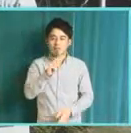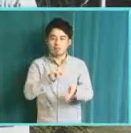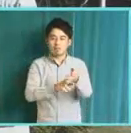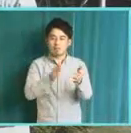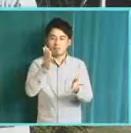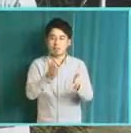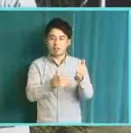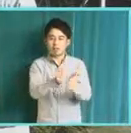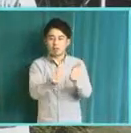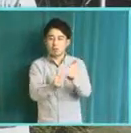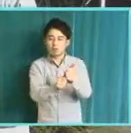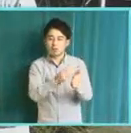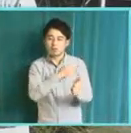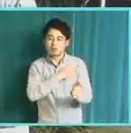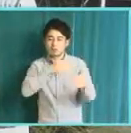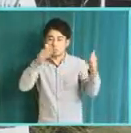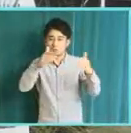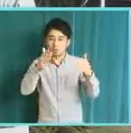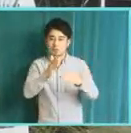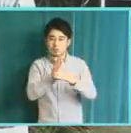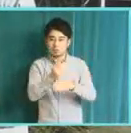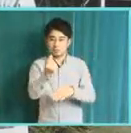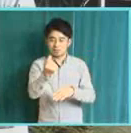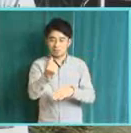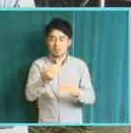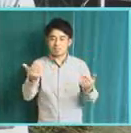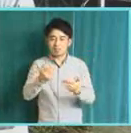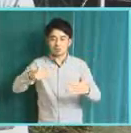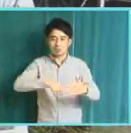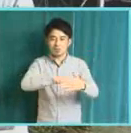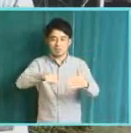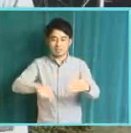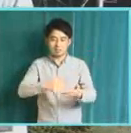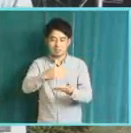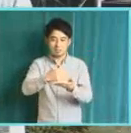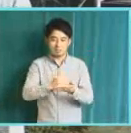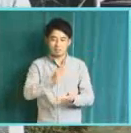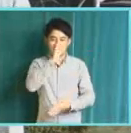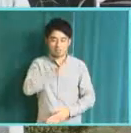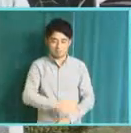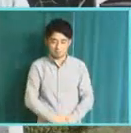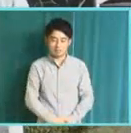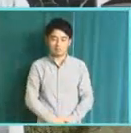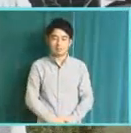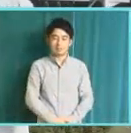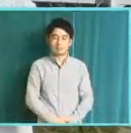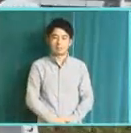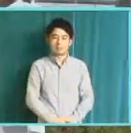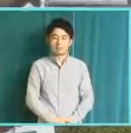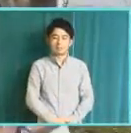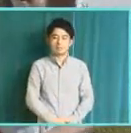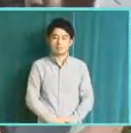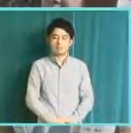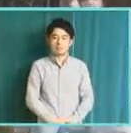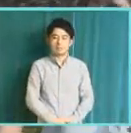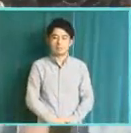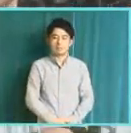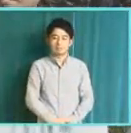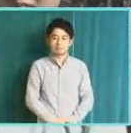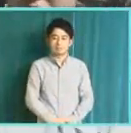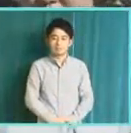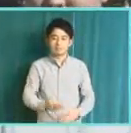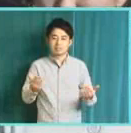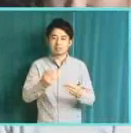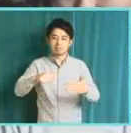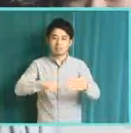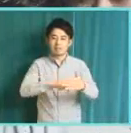さんを募集されているということなんですけれども、このナースメイトとはどういったお仕事をされる方のことなんでしょうか。 ナースメイトさ